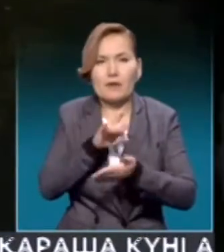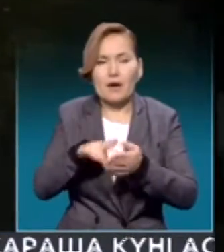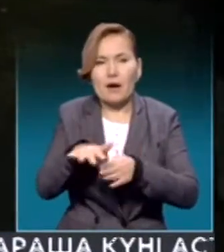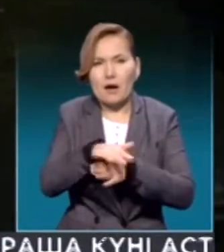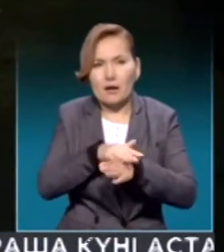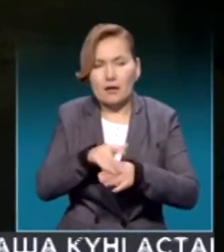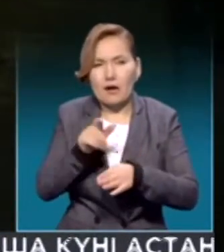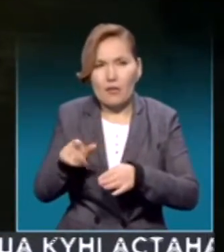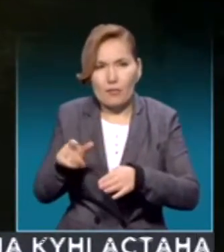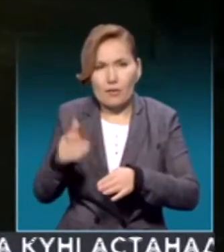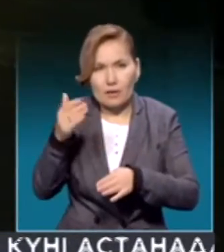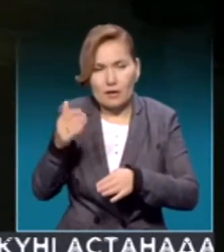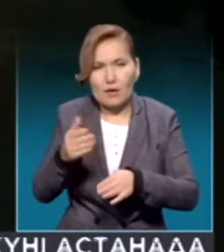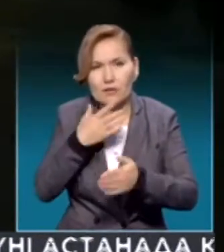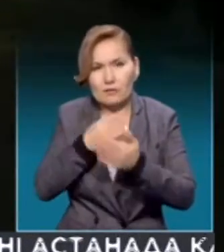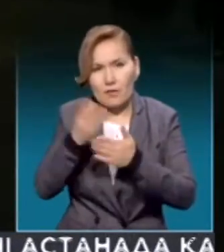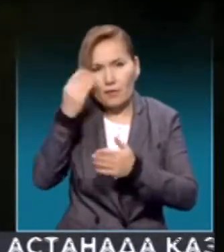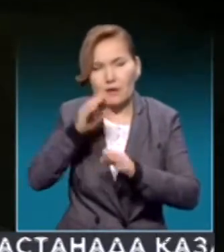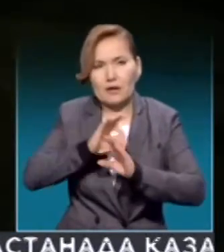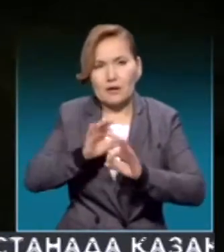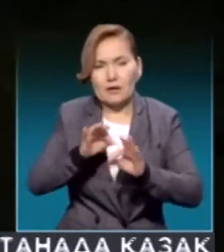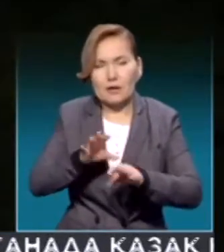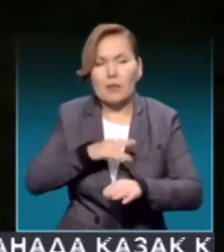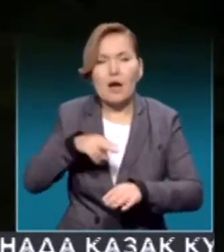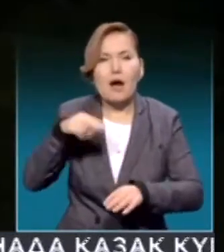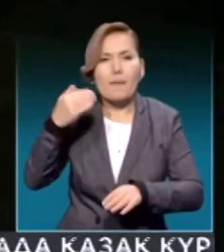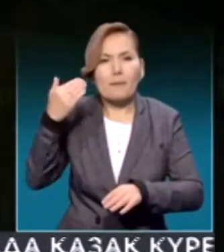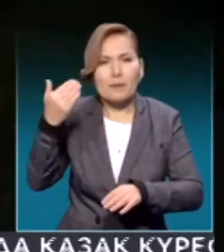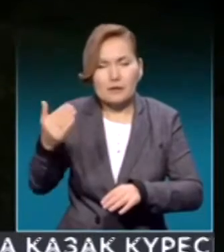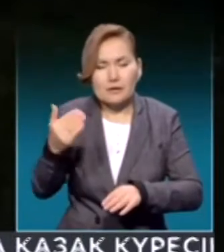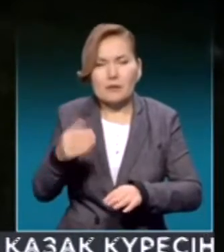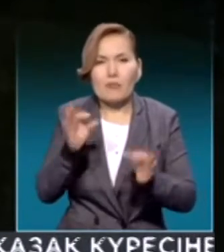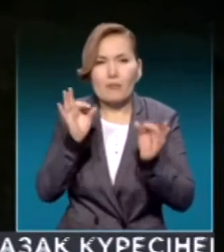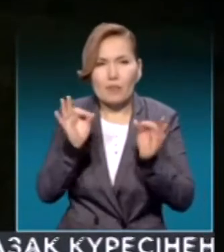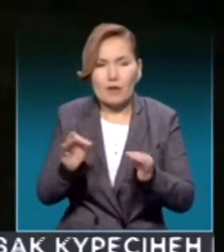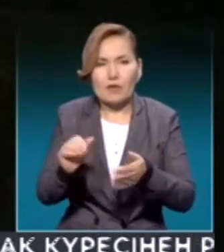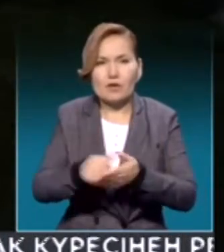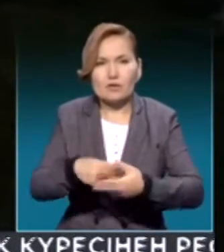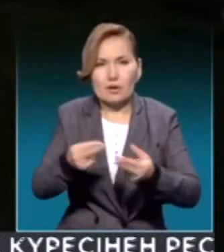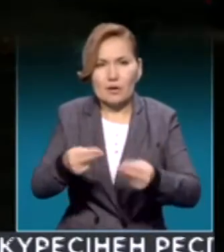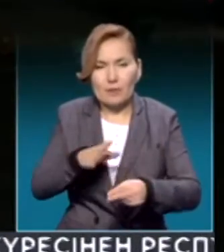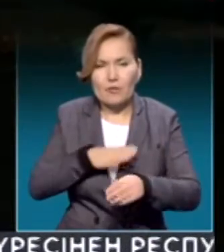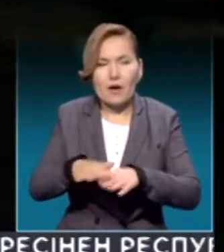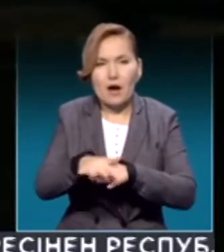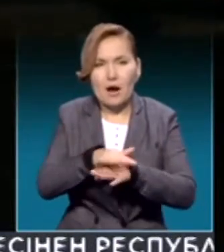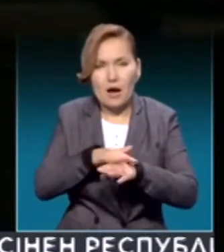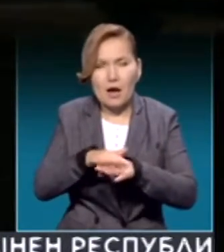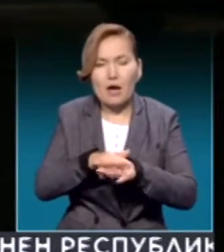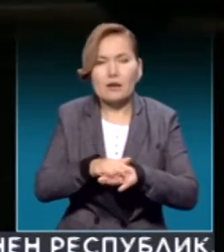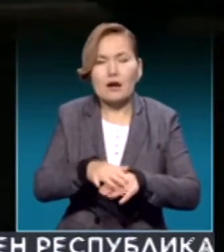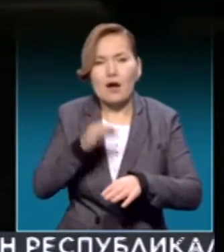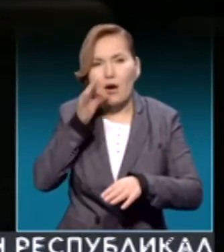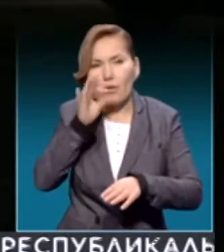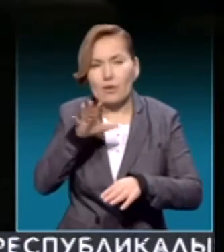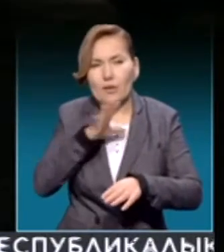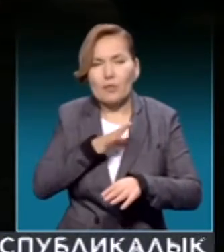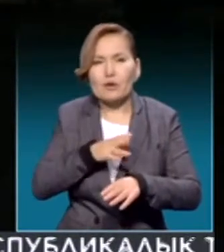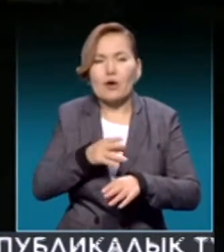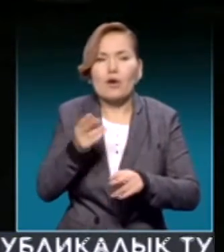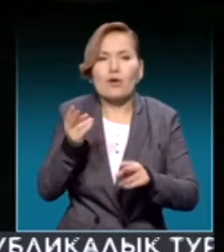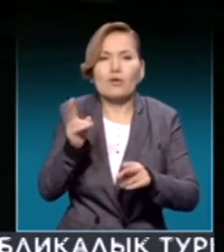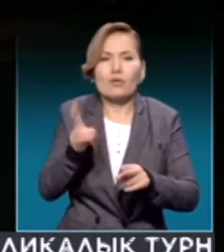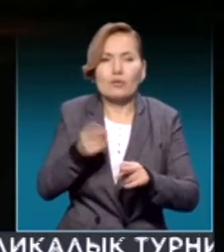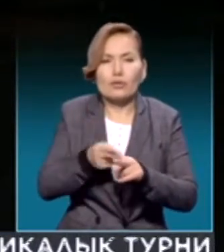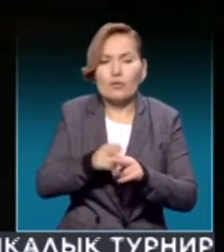Дұрыс енді президенттің халыққа жасаған рақымшылығы ғой. Мен ойлаймын дұрыс. Себепсіз отырғандар да,